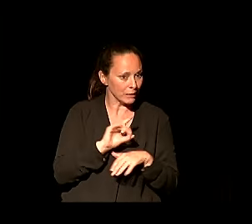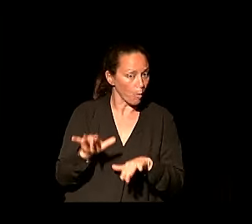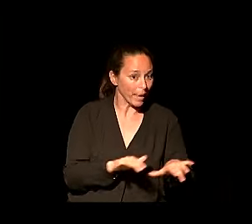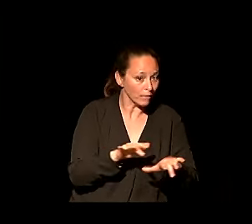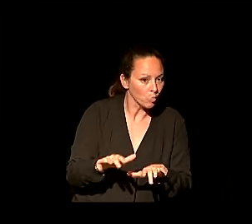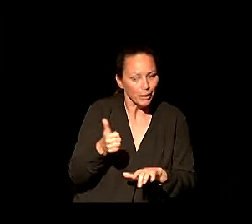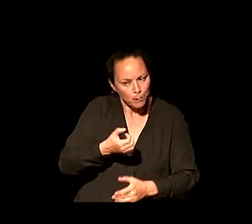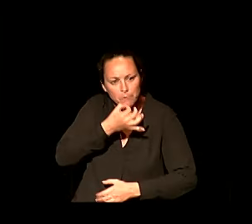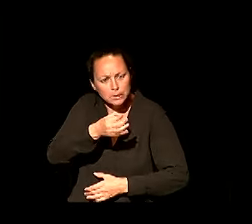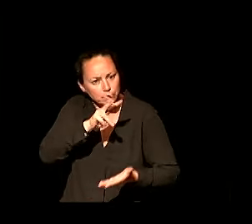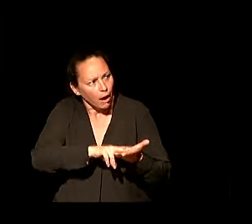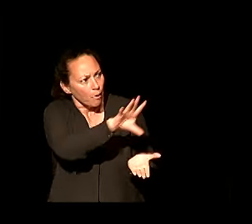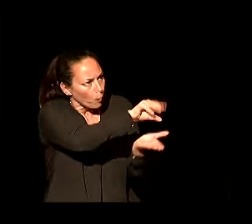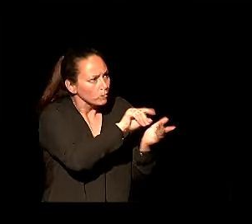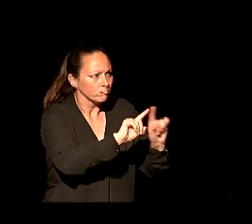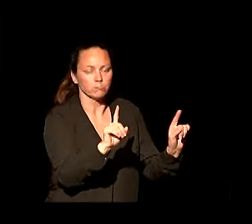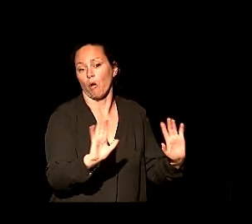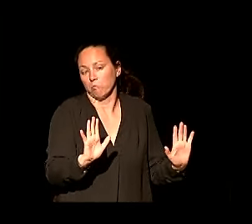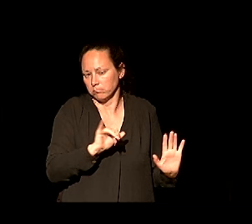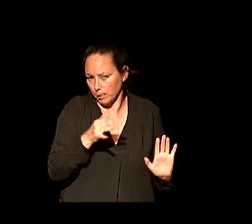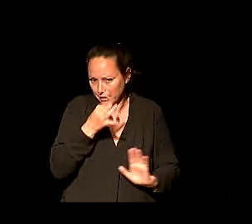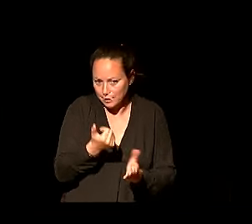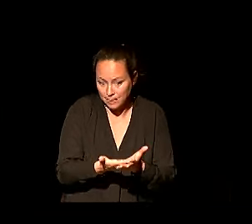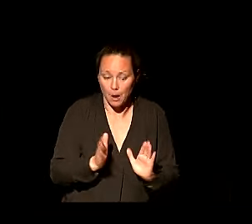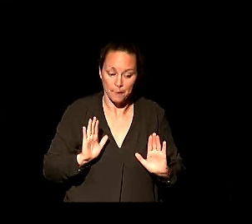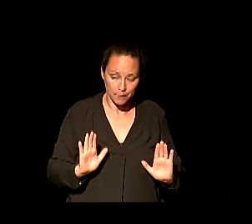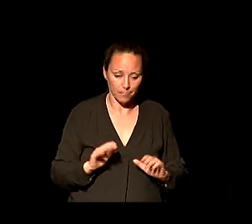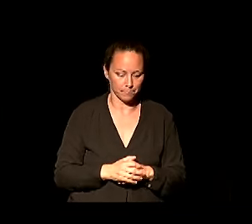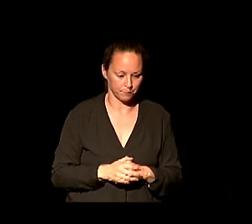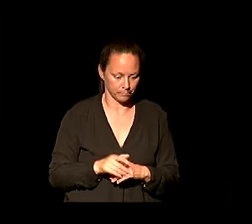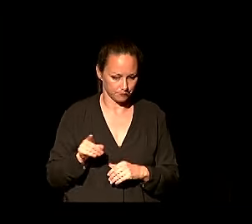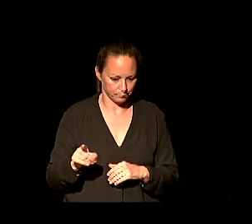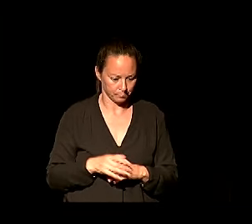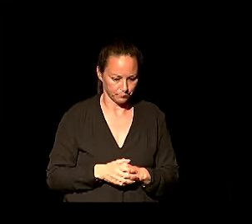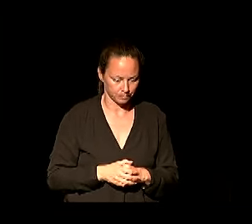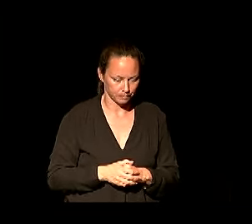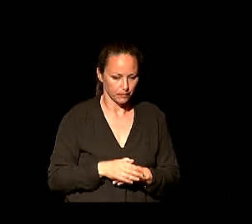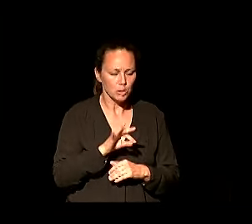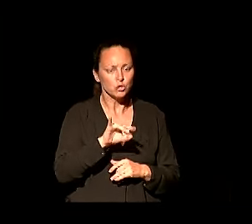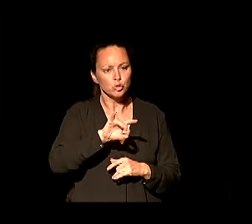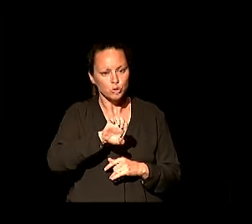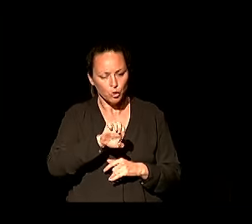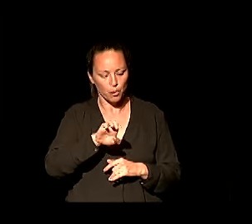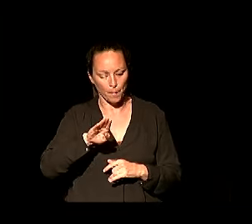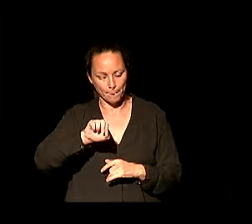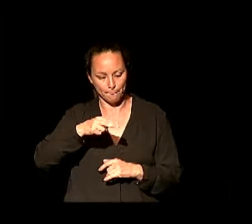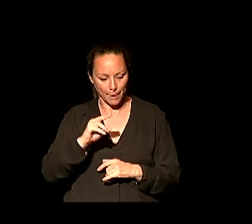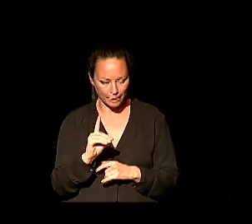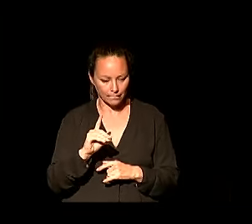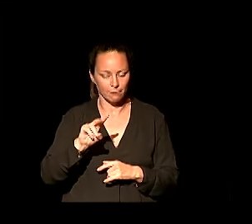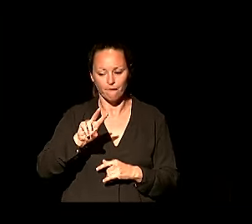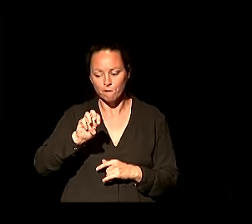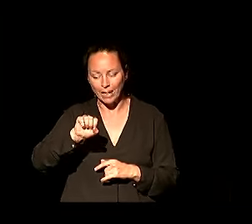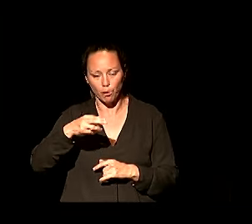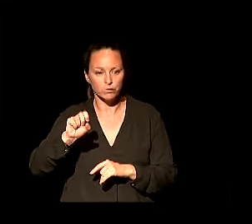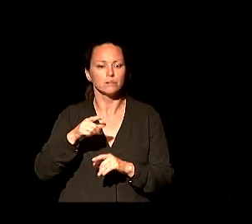jamais. Eh bien, dans Tous en scène, donc The Ben Wagon, réalisé en 1953,